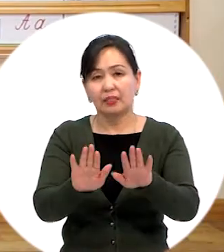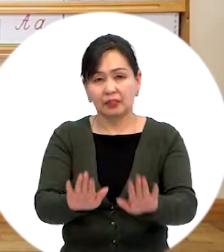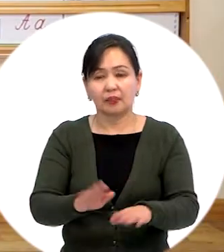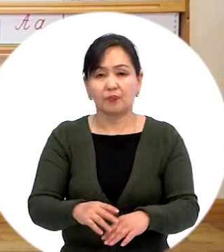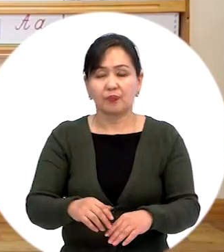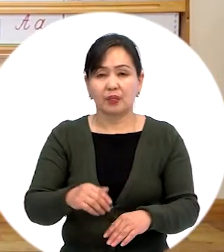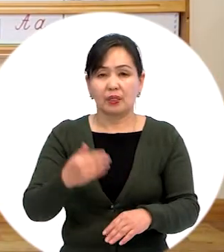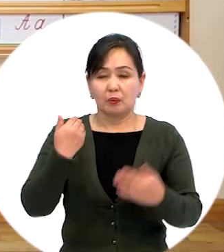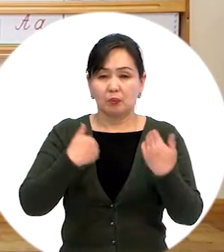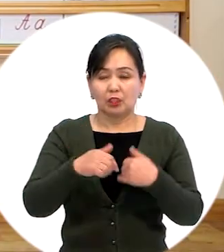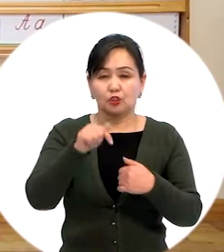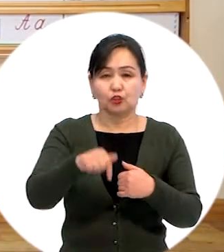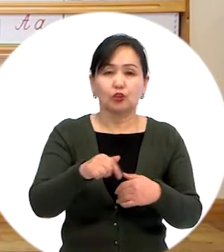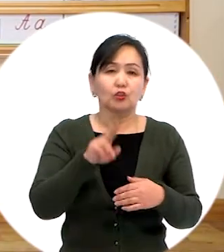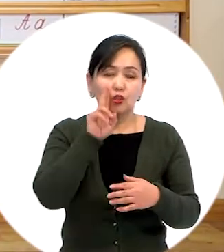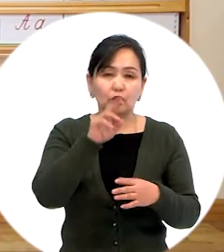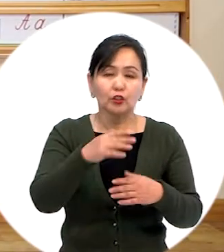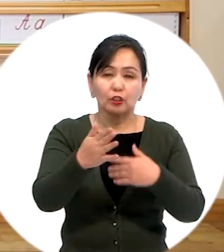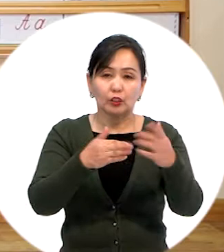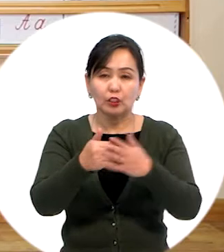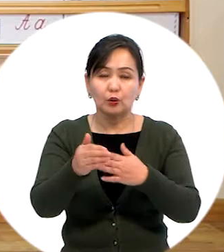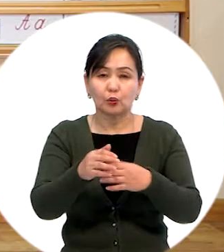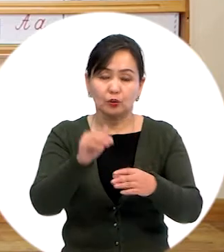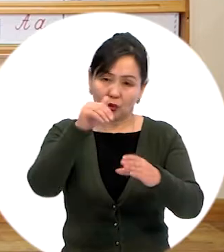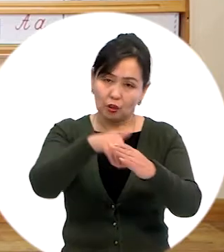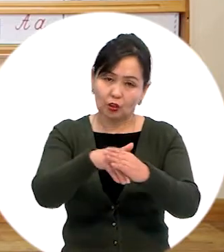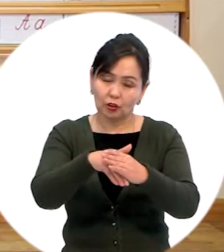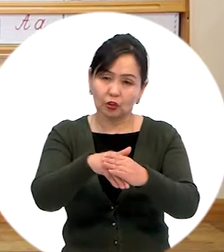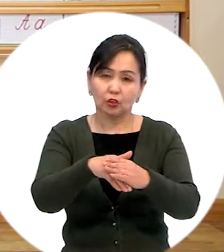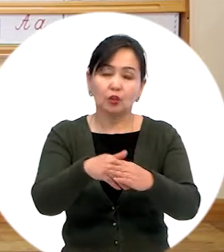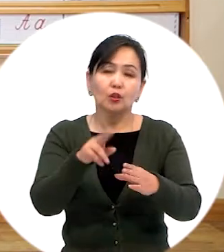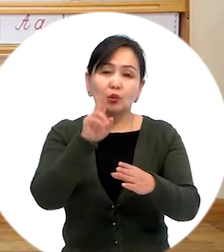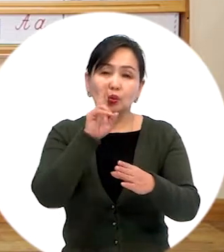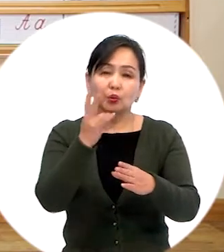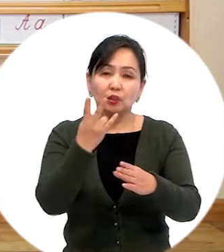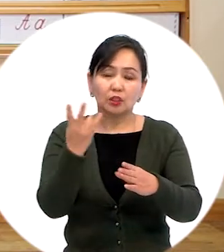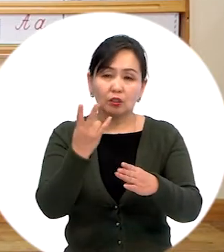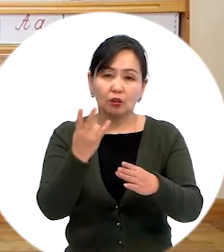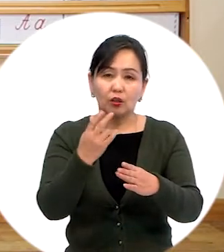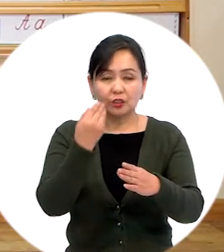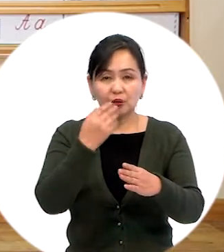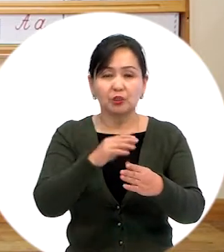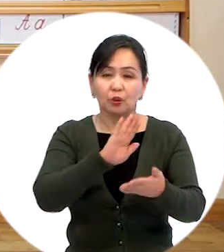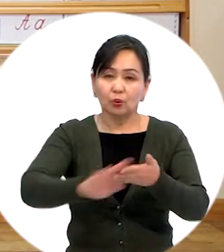Багш нь өнөөдөр өглөө дэлгүүр ороод дараа хүнсний зүйлүүдийг худалдаж авсан.